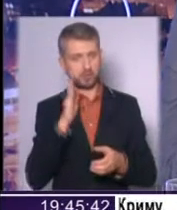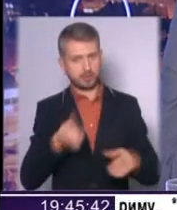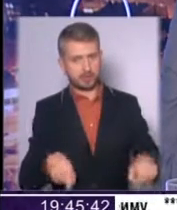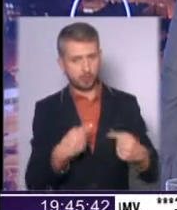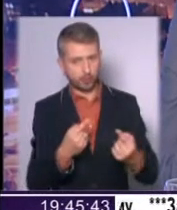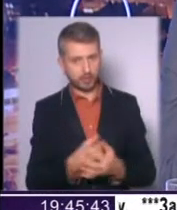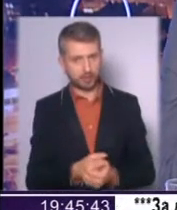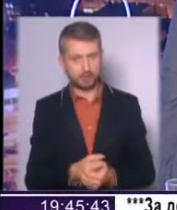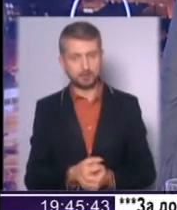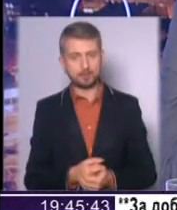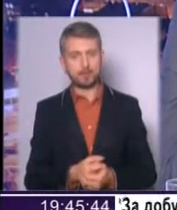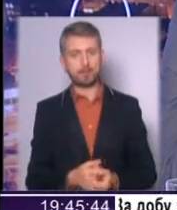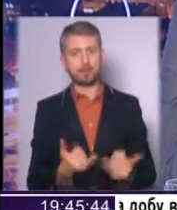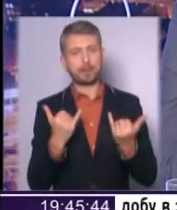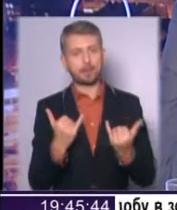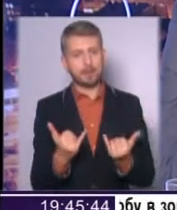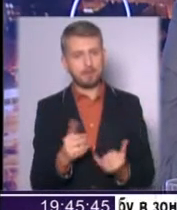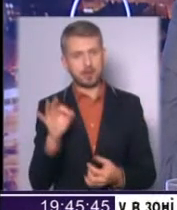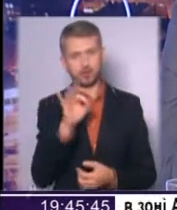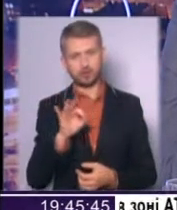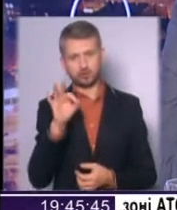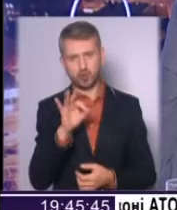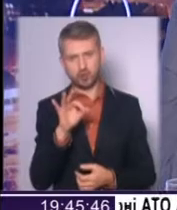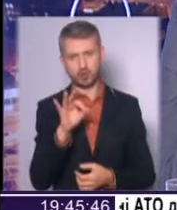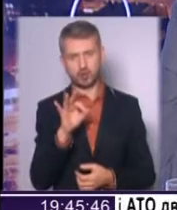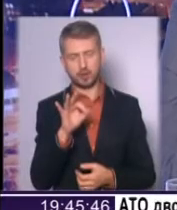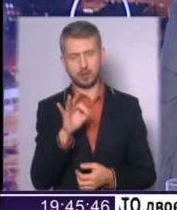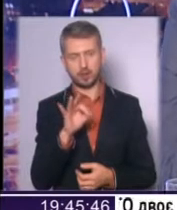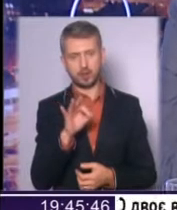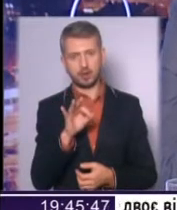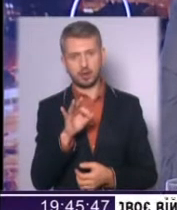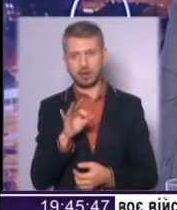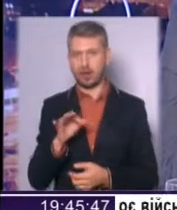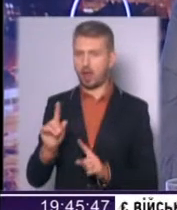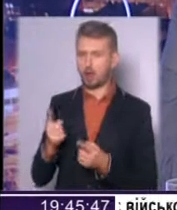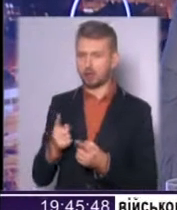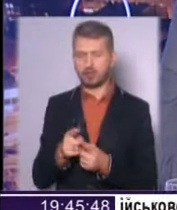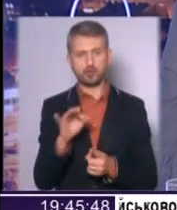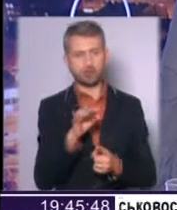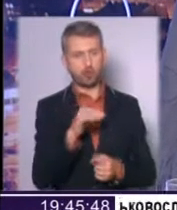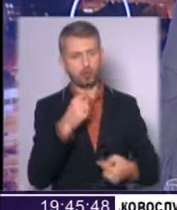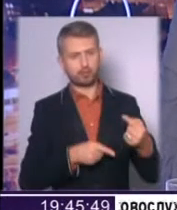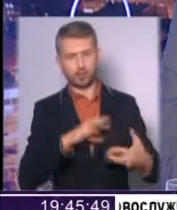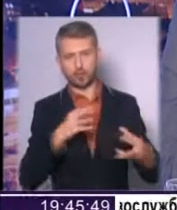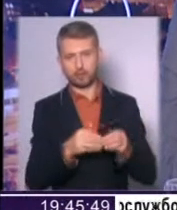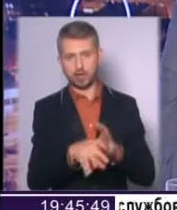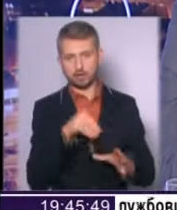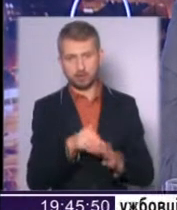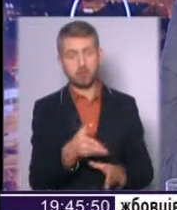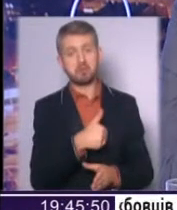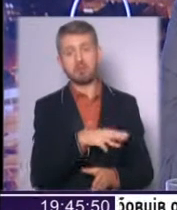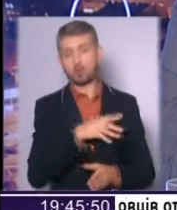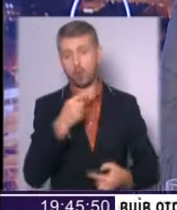можливо, в майбутньому створимо якусь групу, яка буде складатися якраз от з таких депутатів позафракційних, які не